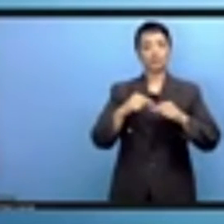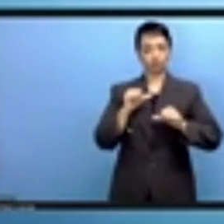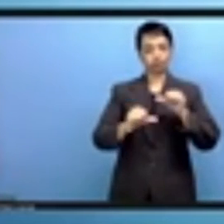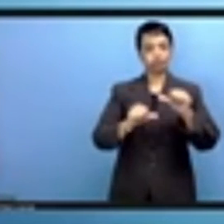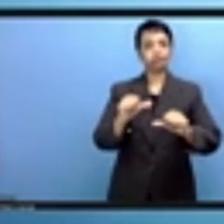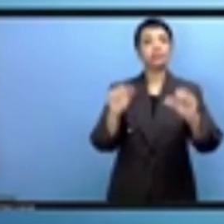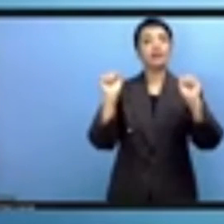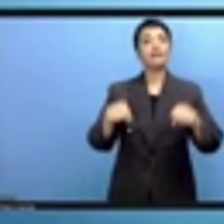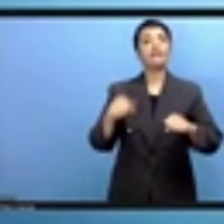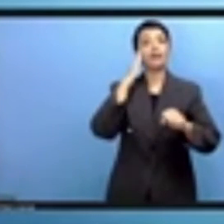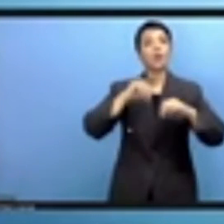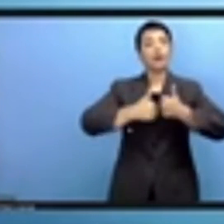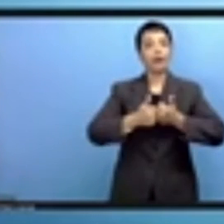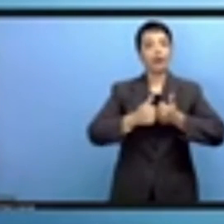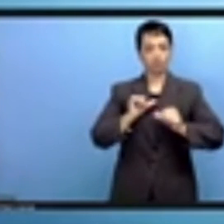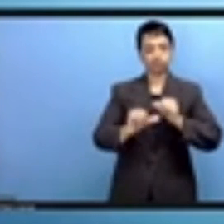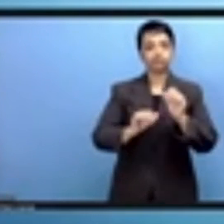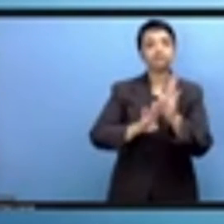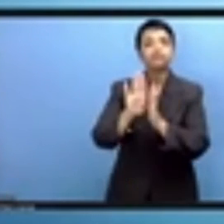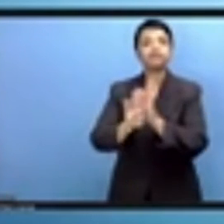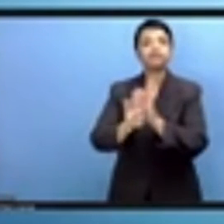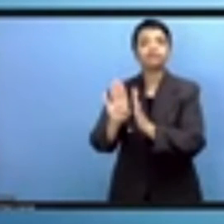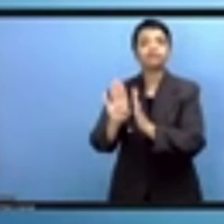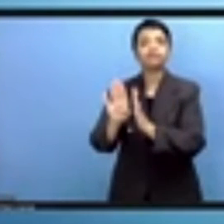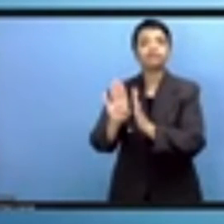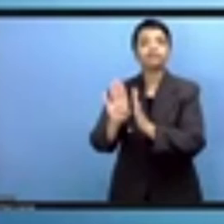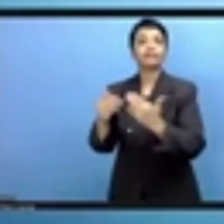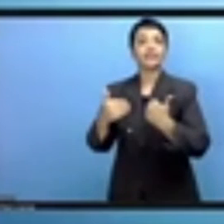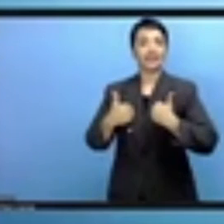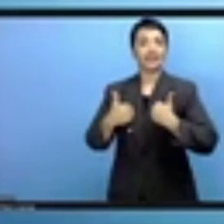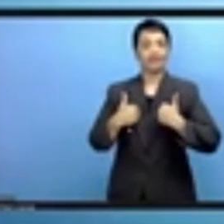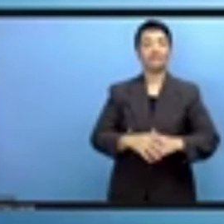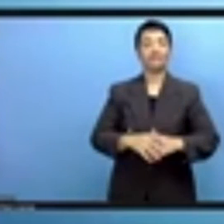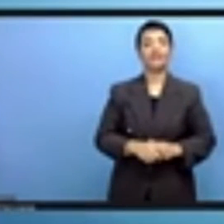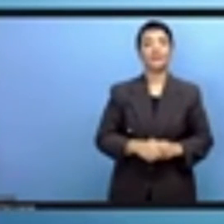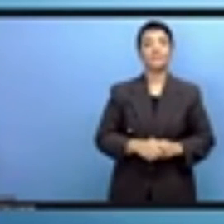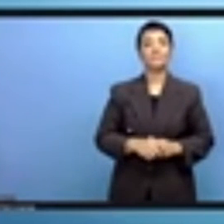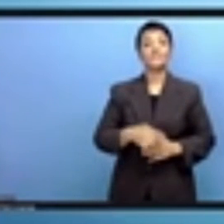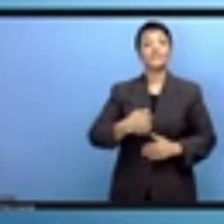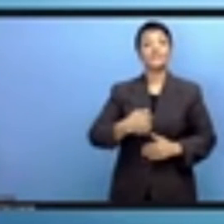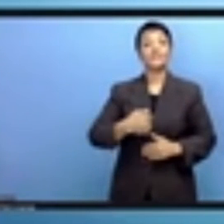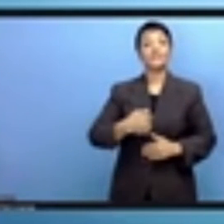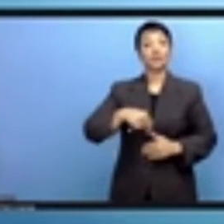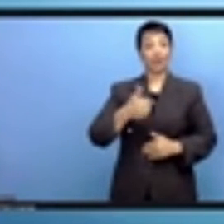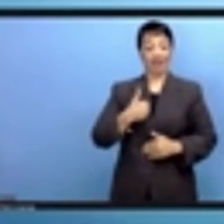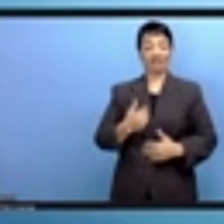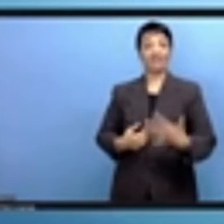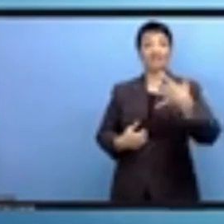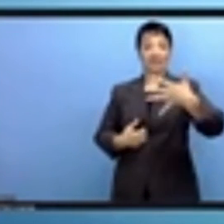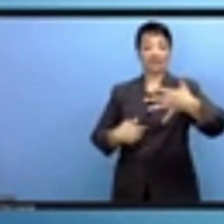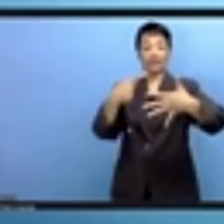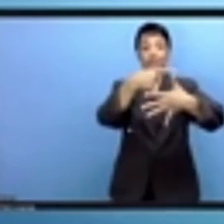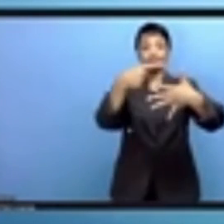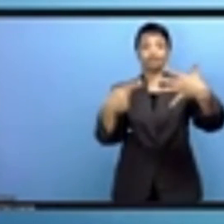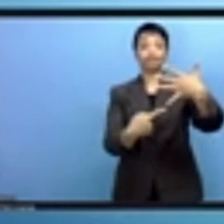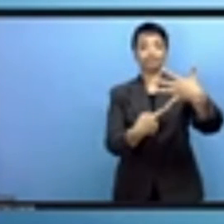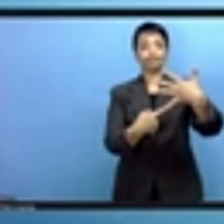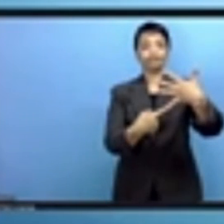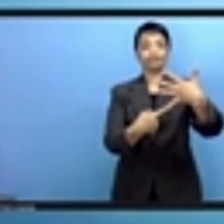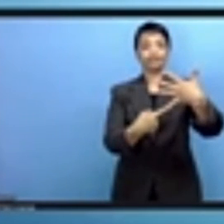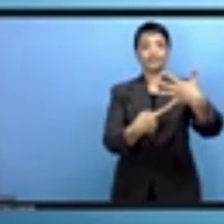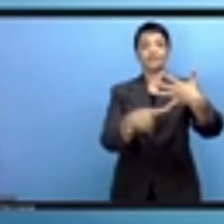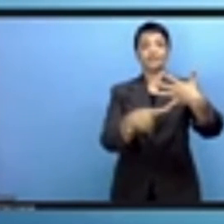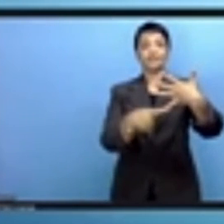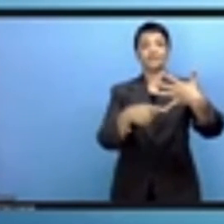键的技术。各位阁下，埃塞俄比亚的通信和数字转型的旅